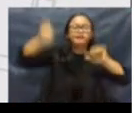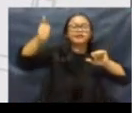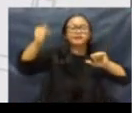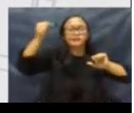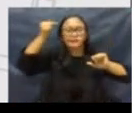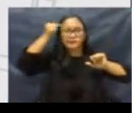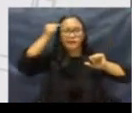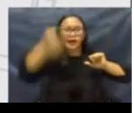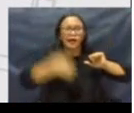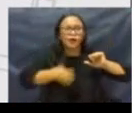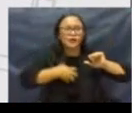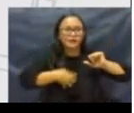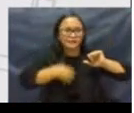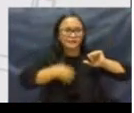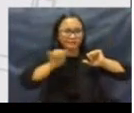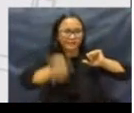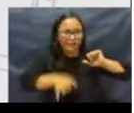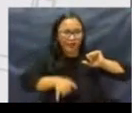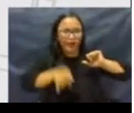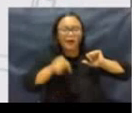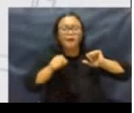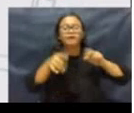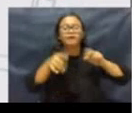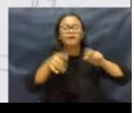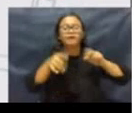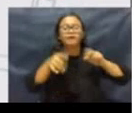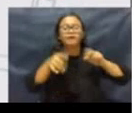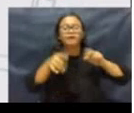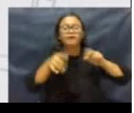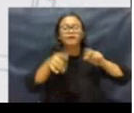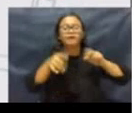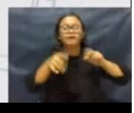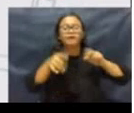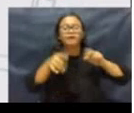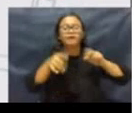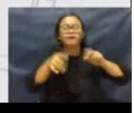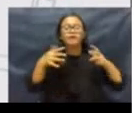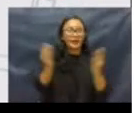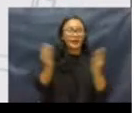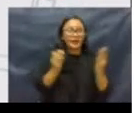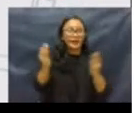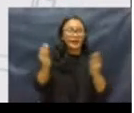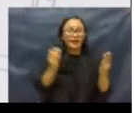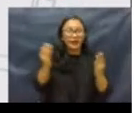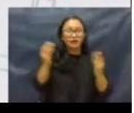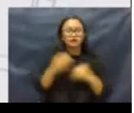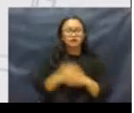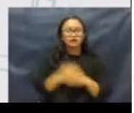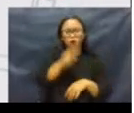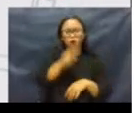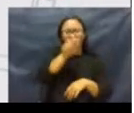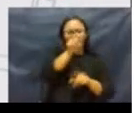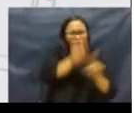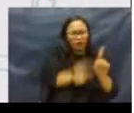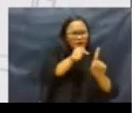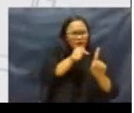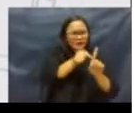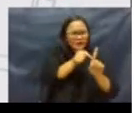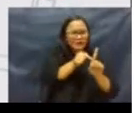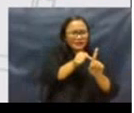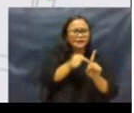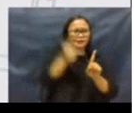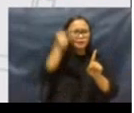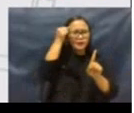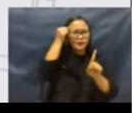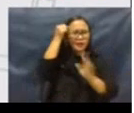Jadi kalau kita bandingkan, jika seseorang tidak berpikir kritis, maka keputusan yang dia akan ambil itu